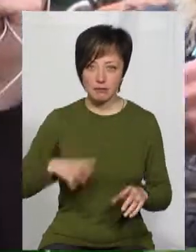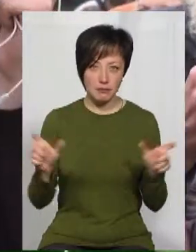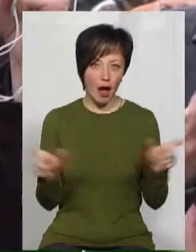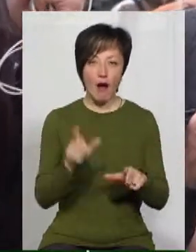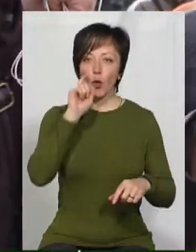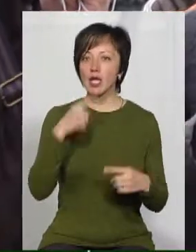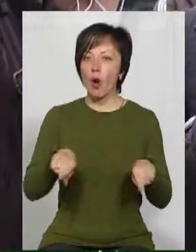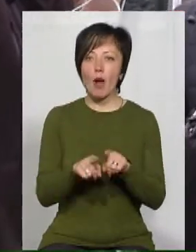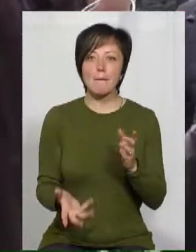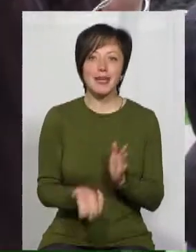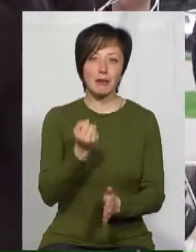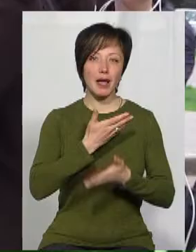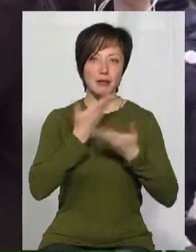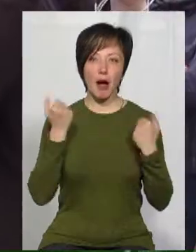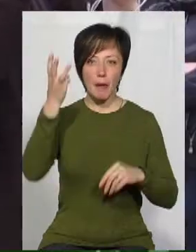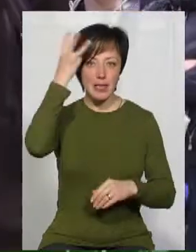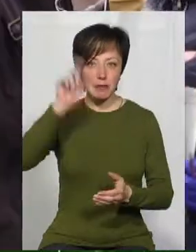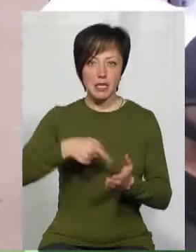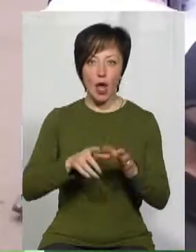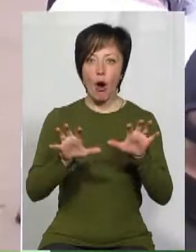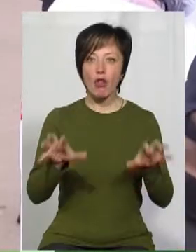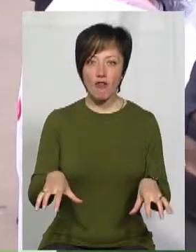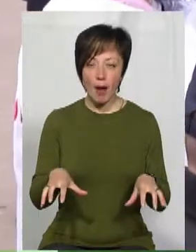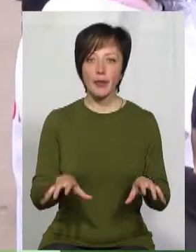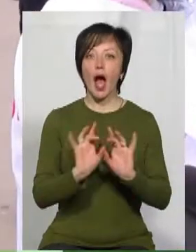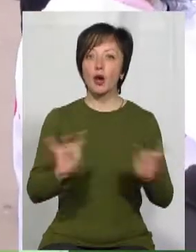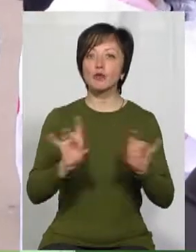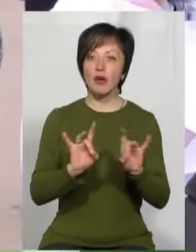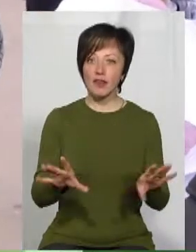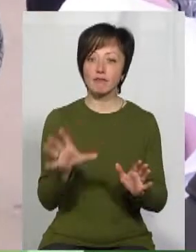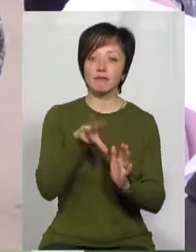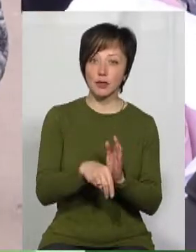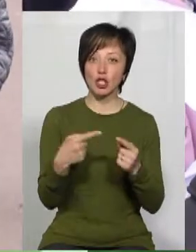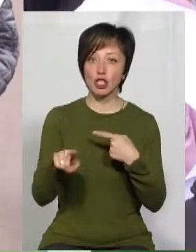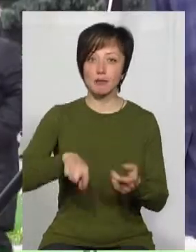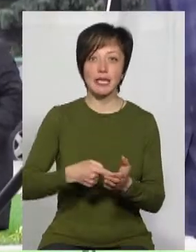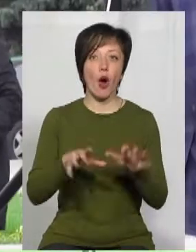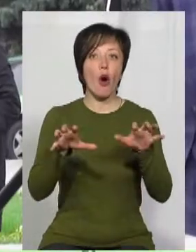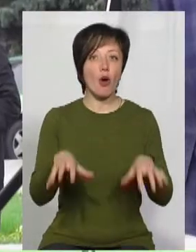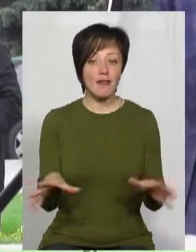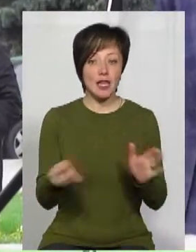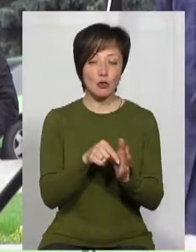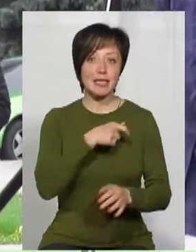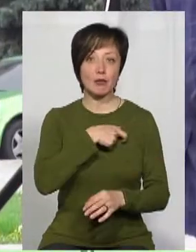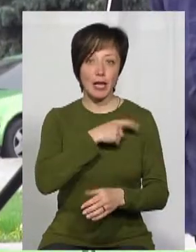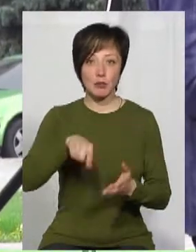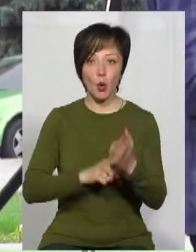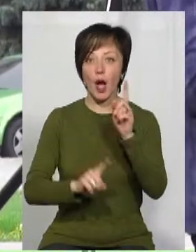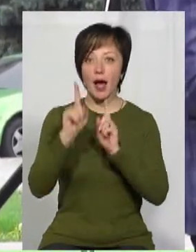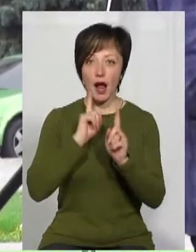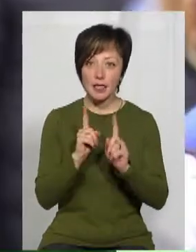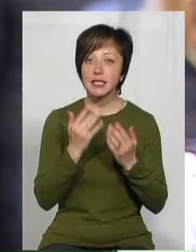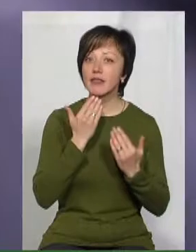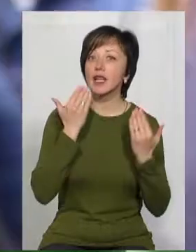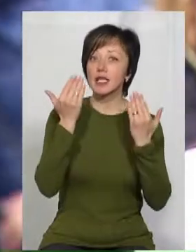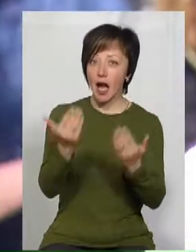Україні такої підтримки немає. Хмельницький міський голова Олександр Семчишин розповів, він в числі інших міських голів та разом із депутатами міської ради зверталися